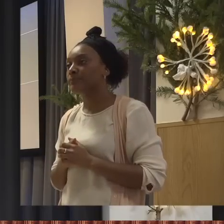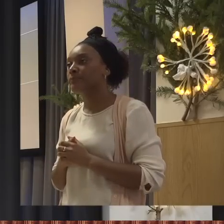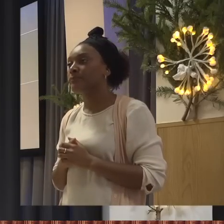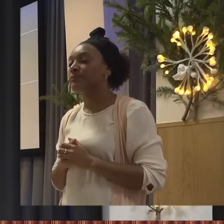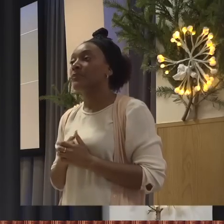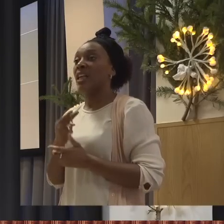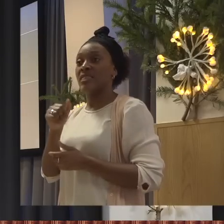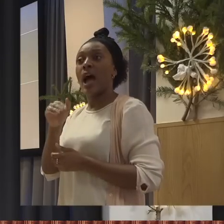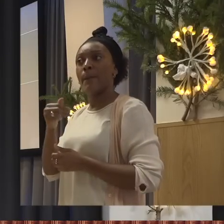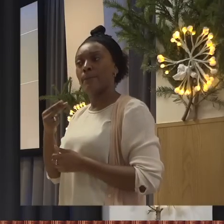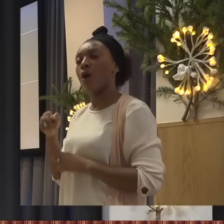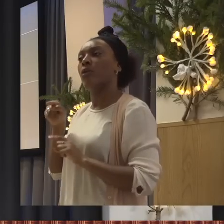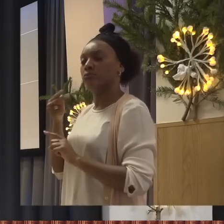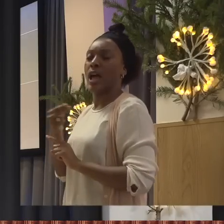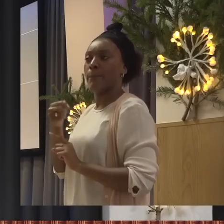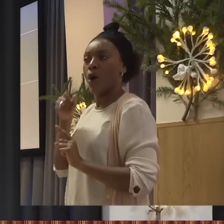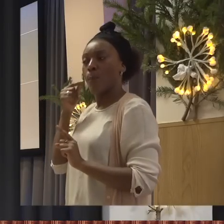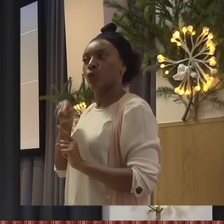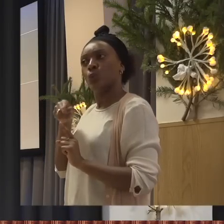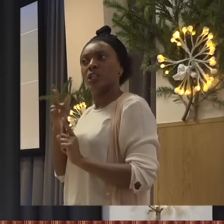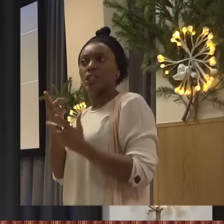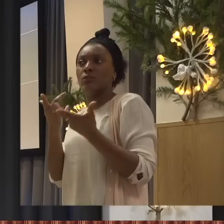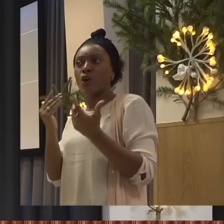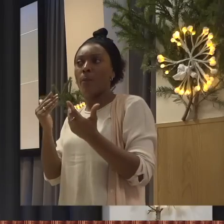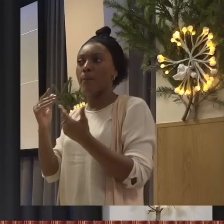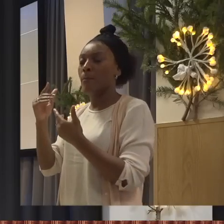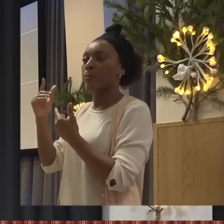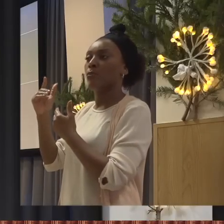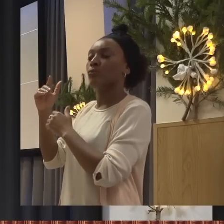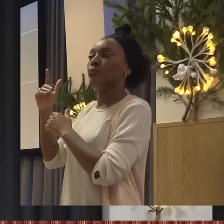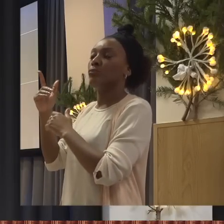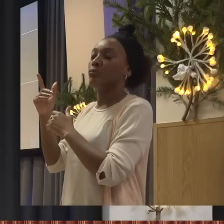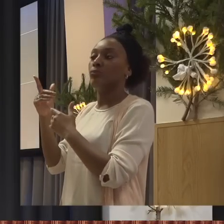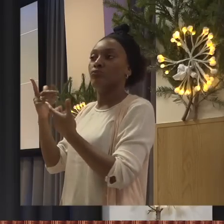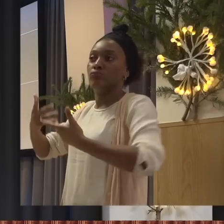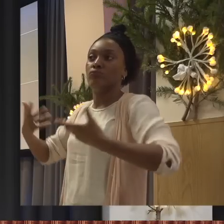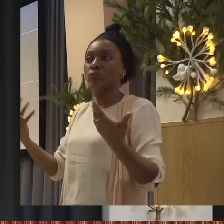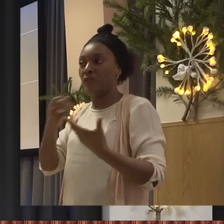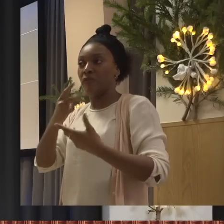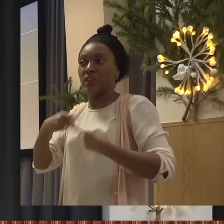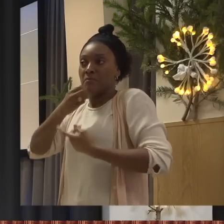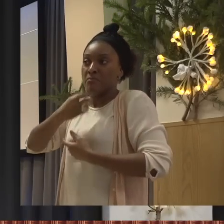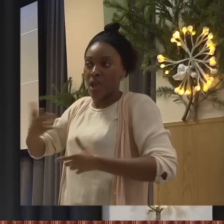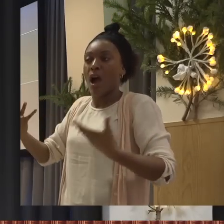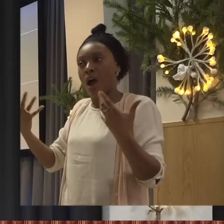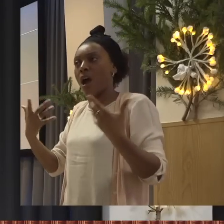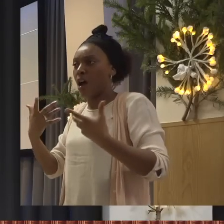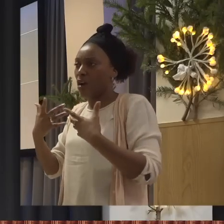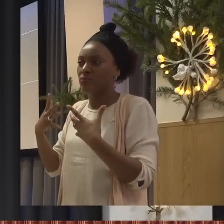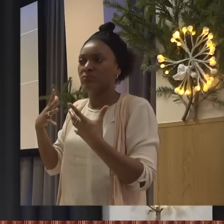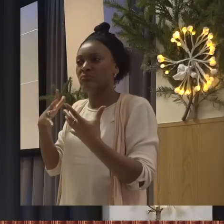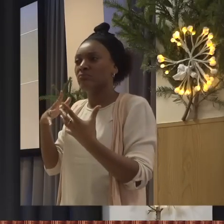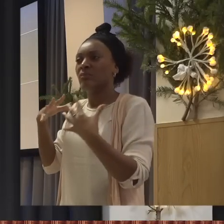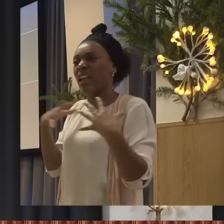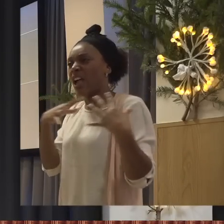grande considération, car c'était par lui que l'Éternel avait délivré les Syriens. Mais